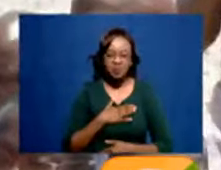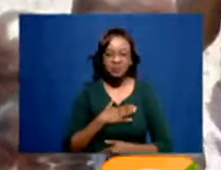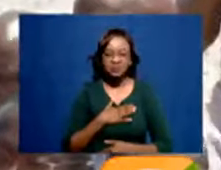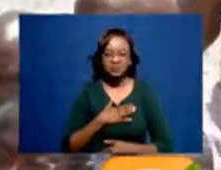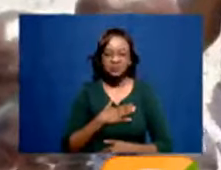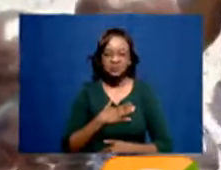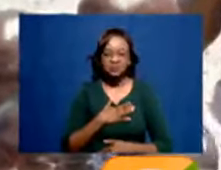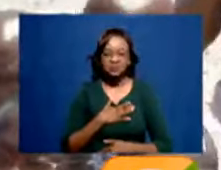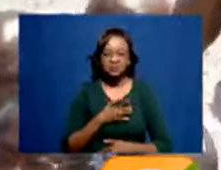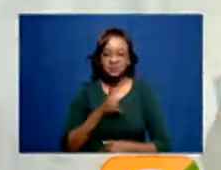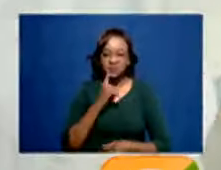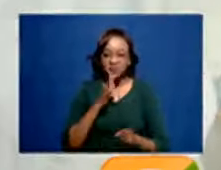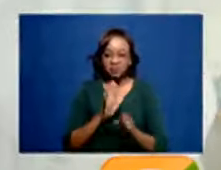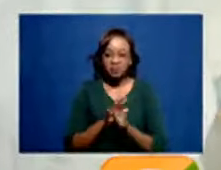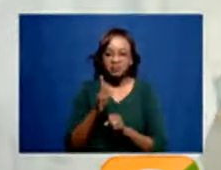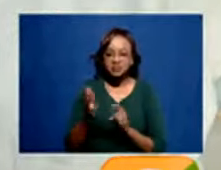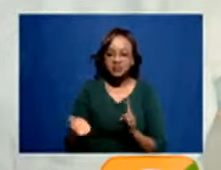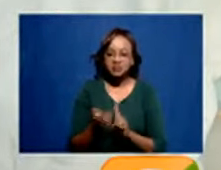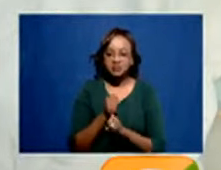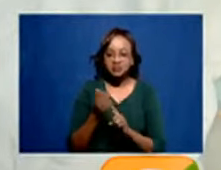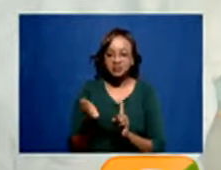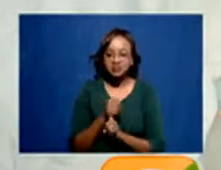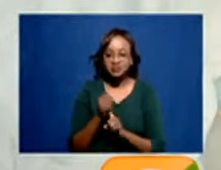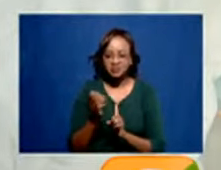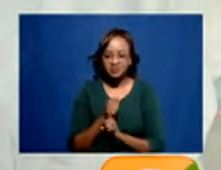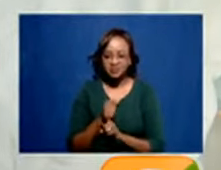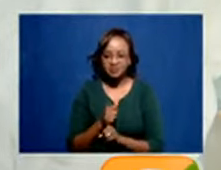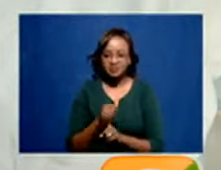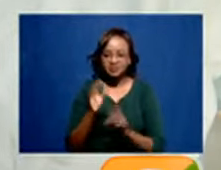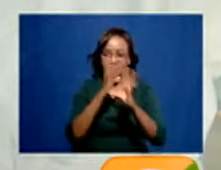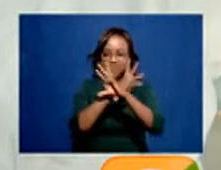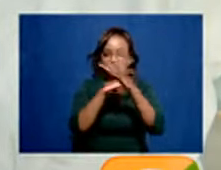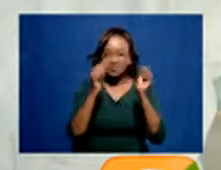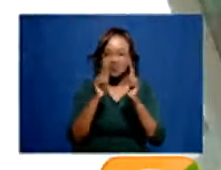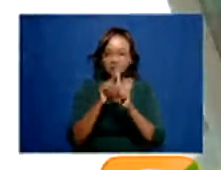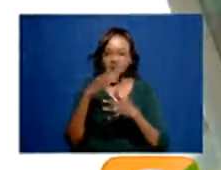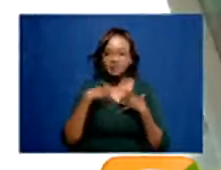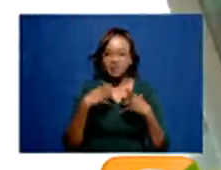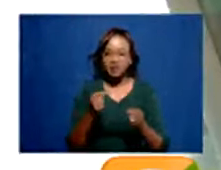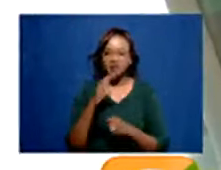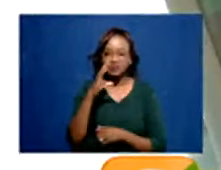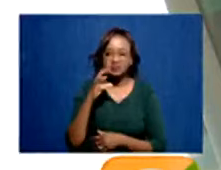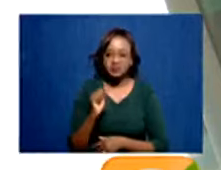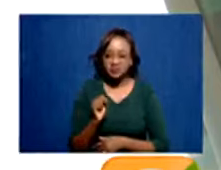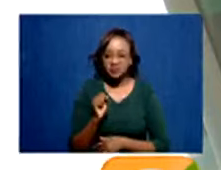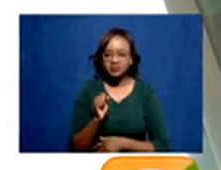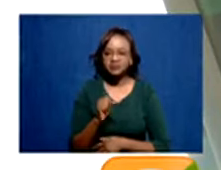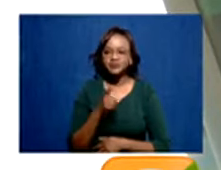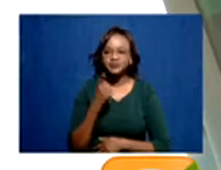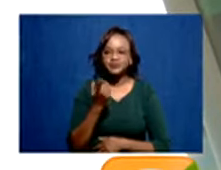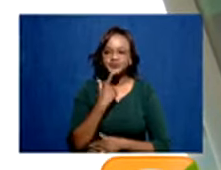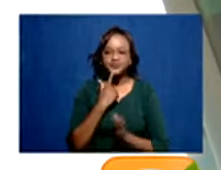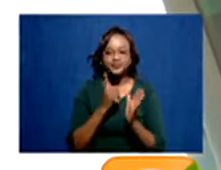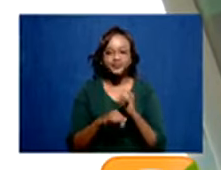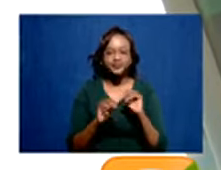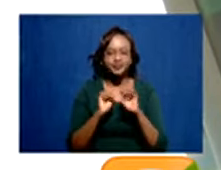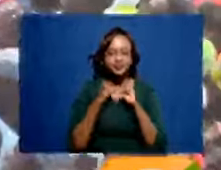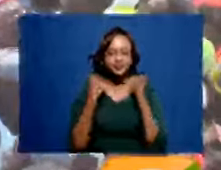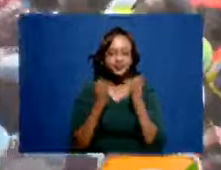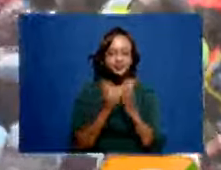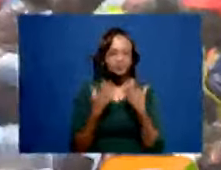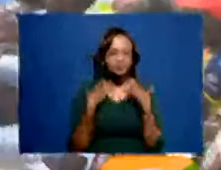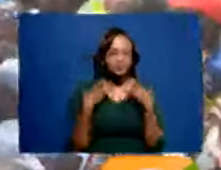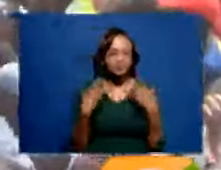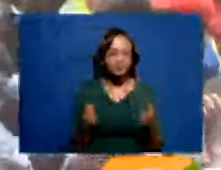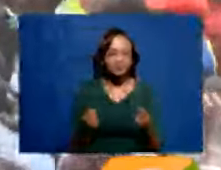anaweka ahadi zake. The President and Health Cabinet Secretary Susan Nakumicha also made a case for the Social Health Insurance Fund